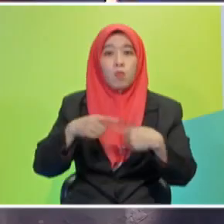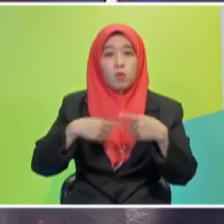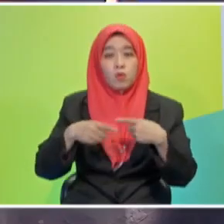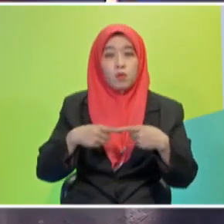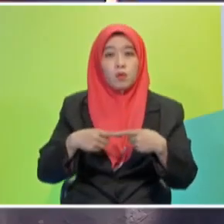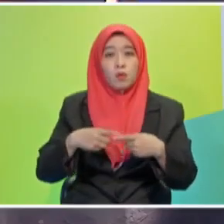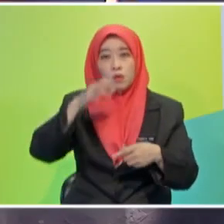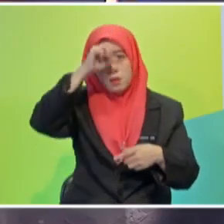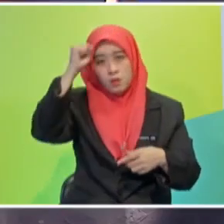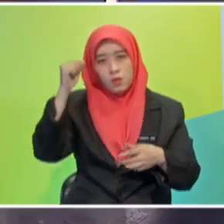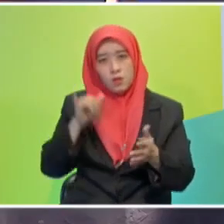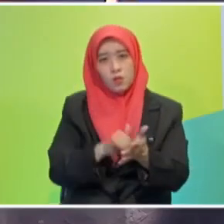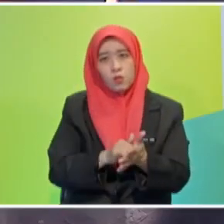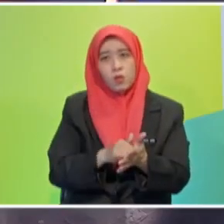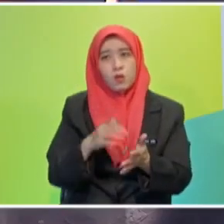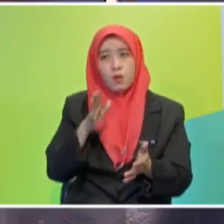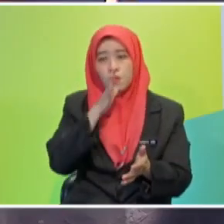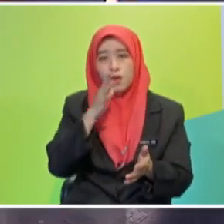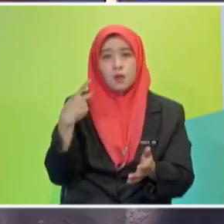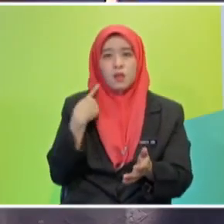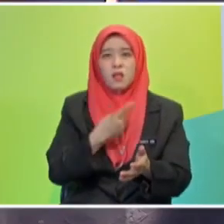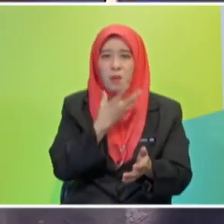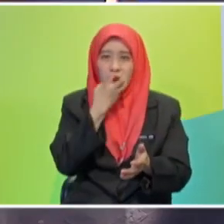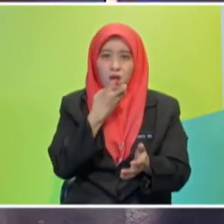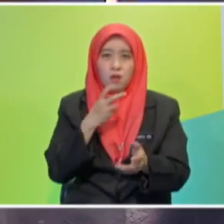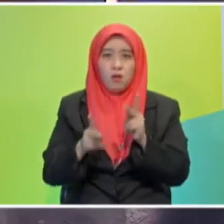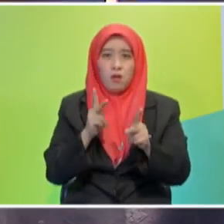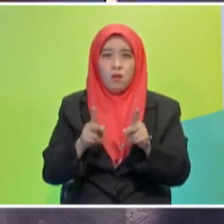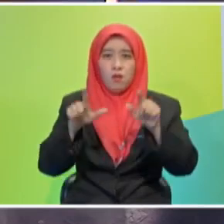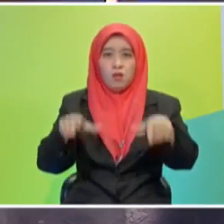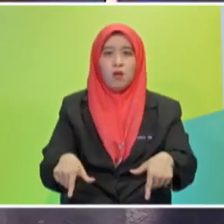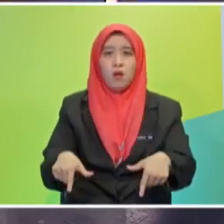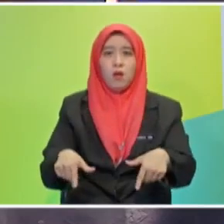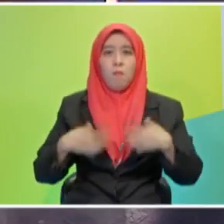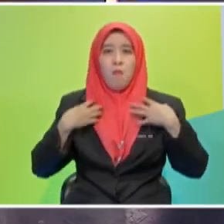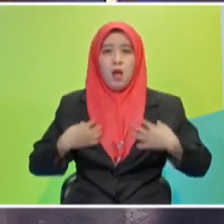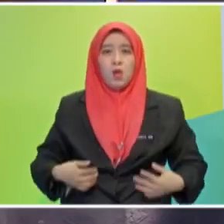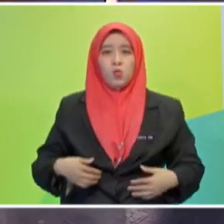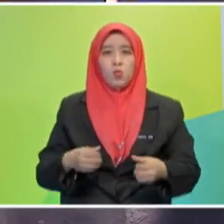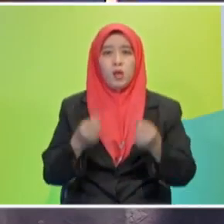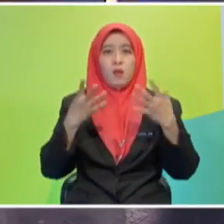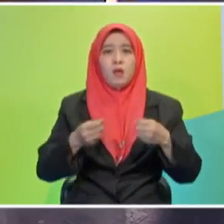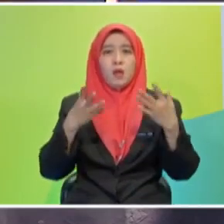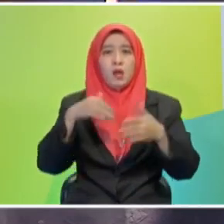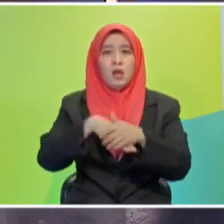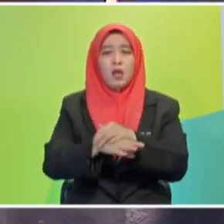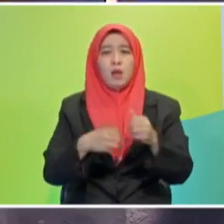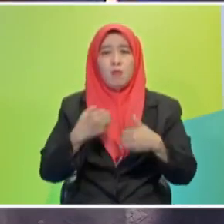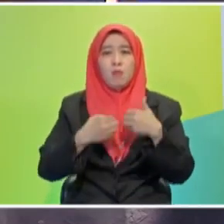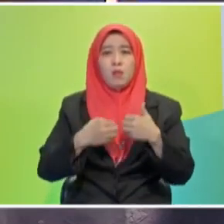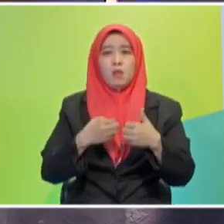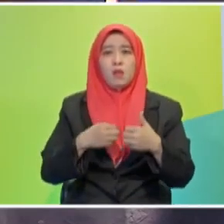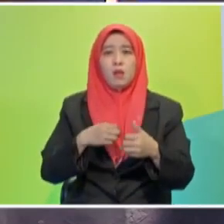mak kita marah letak baju penuh-penuh dalam mesin basuh. Ya. Dia tak ada. Yang itu cikgu. alarm dulu yang dulu.